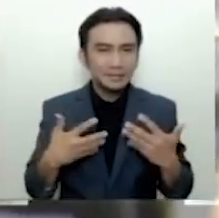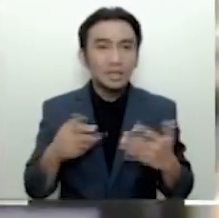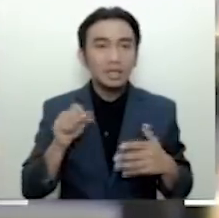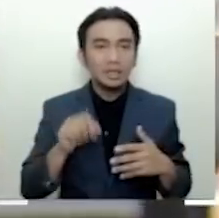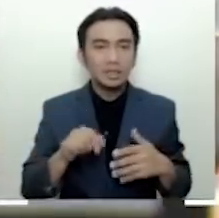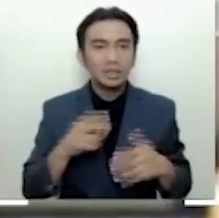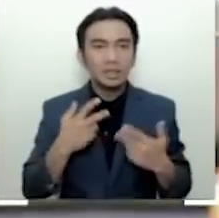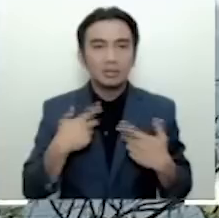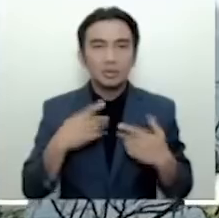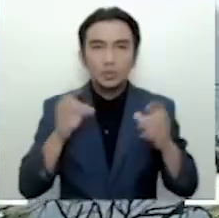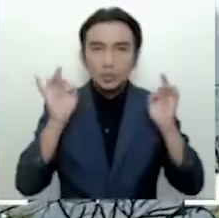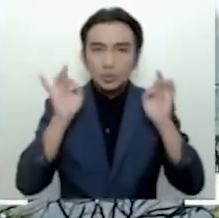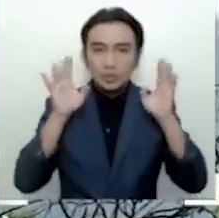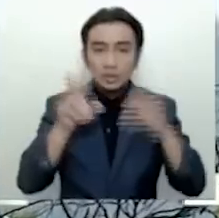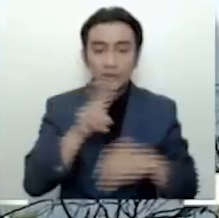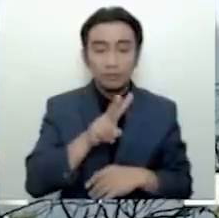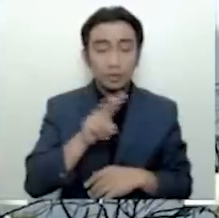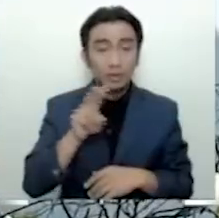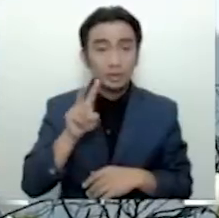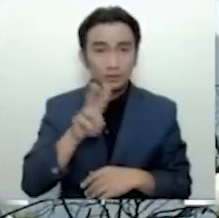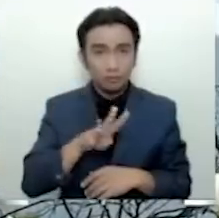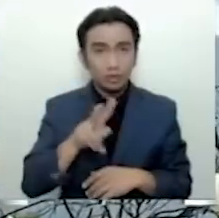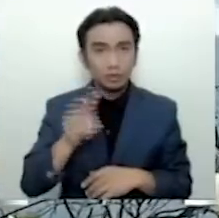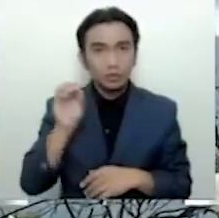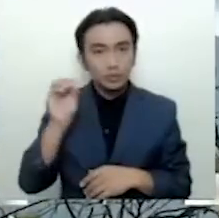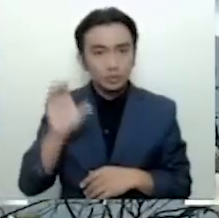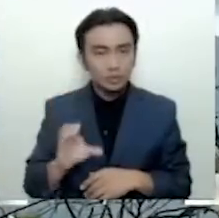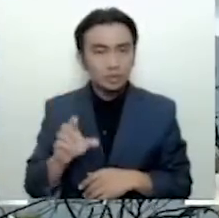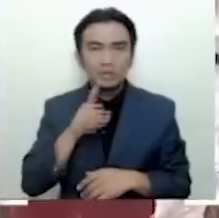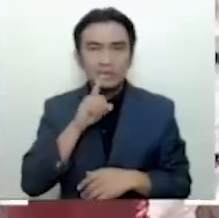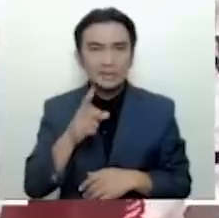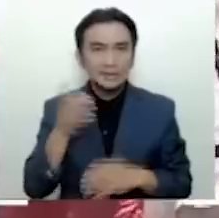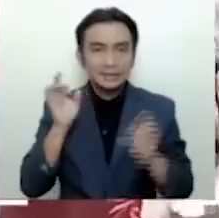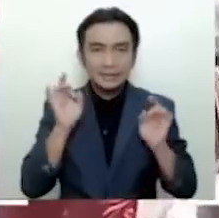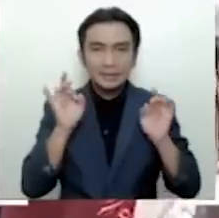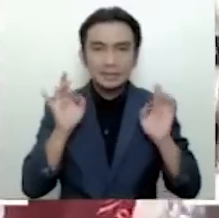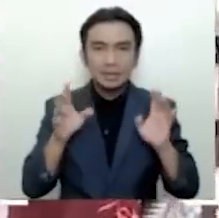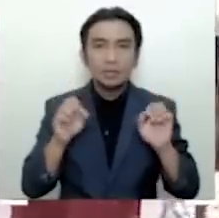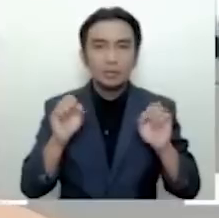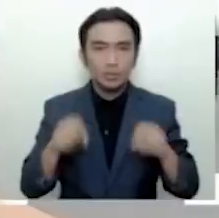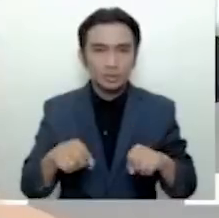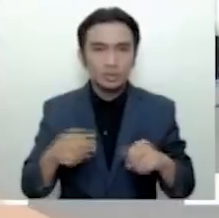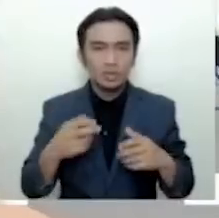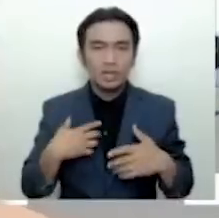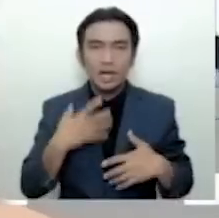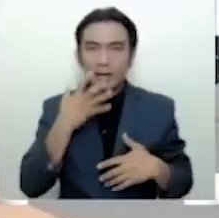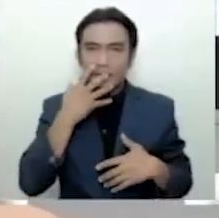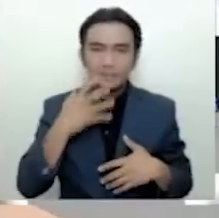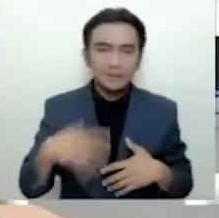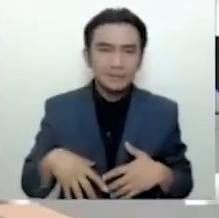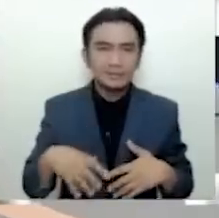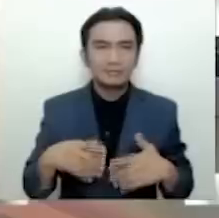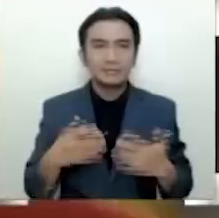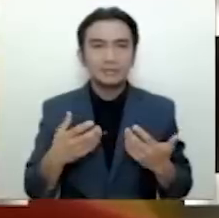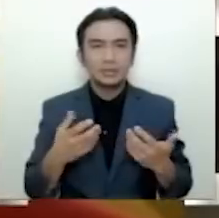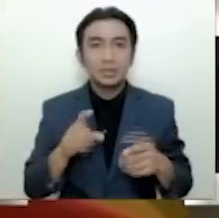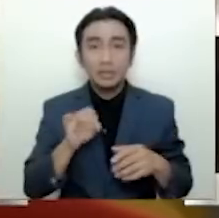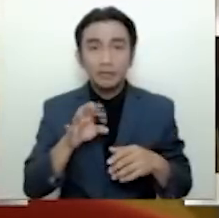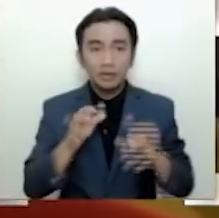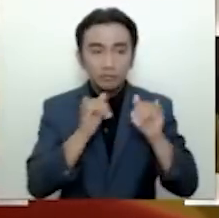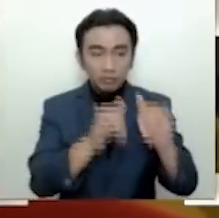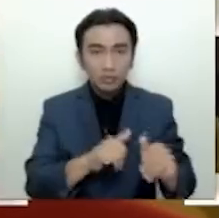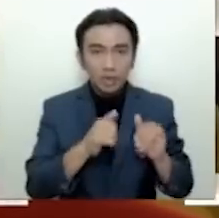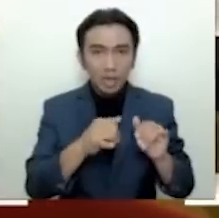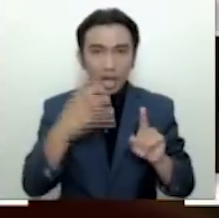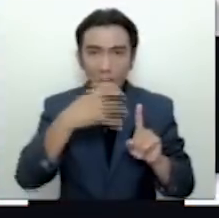danger level ng PAGASA. Ibig sabihin, posible ang heat cramps at heat exhaustion. At kung magbababad pa sa init, pwedeng